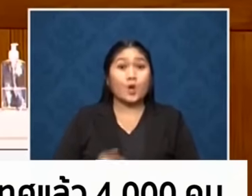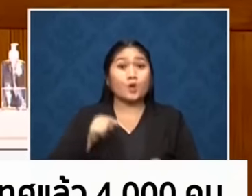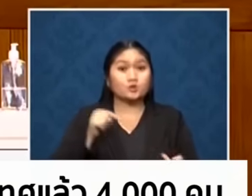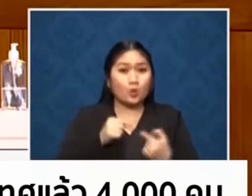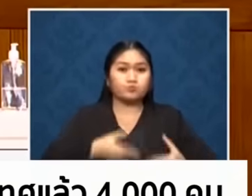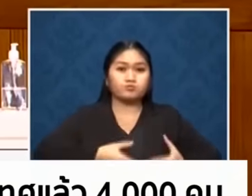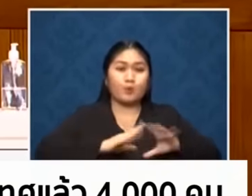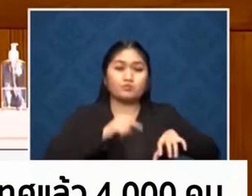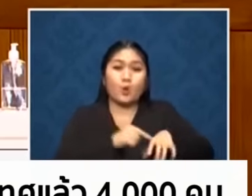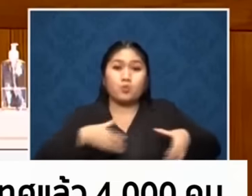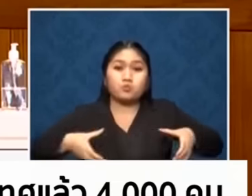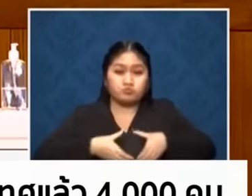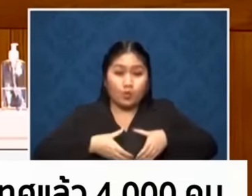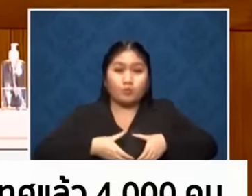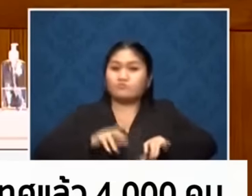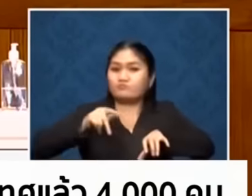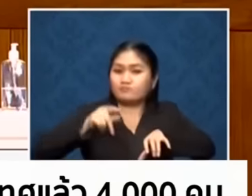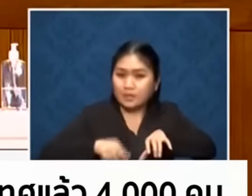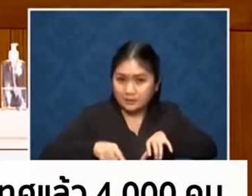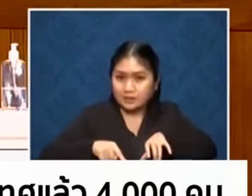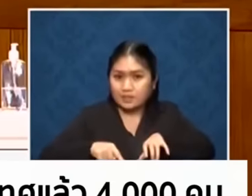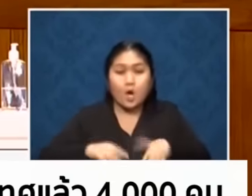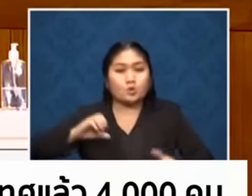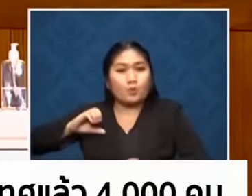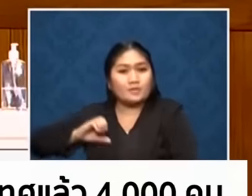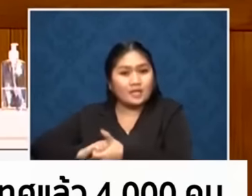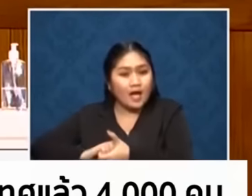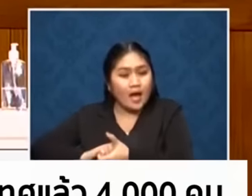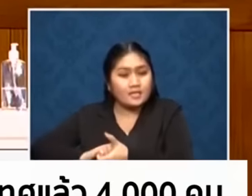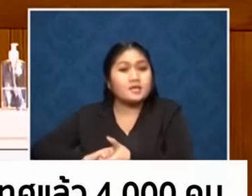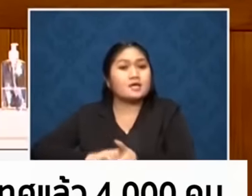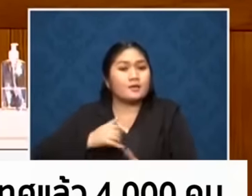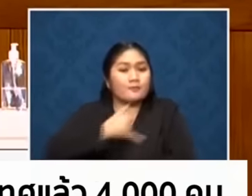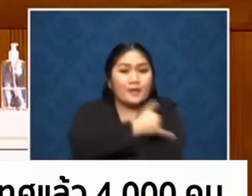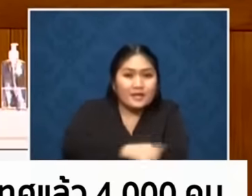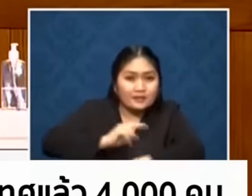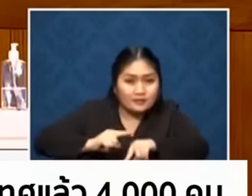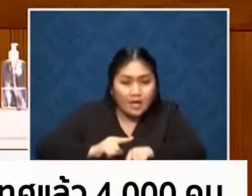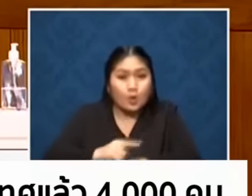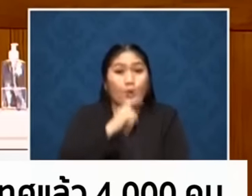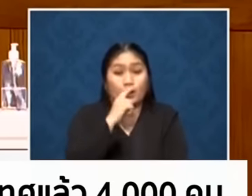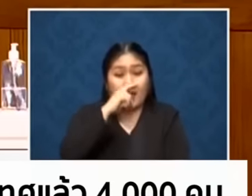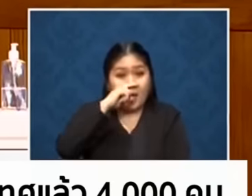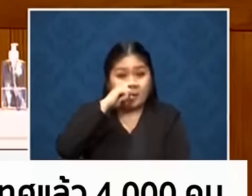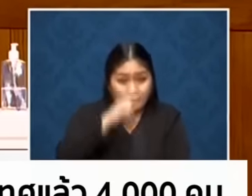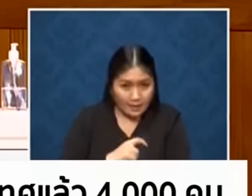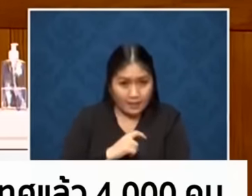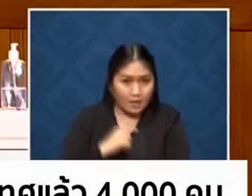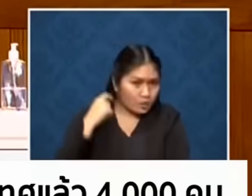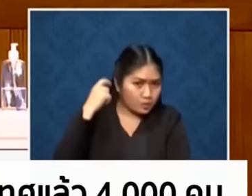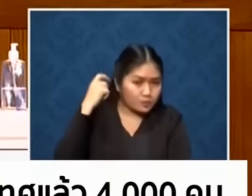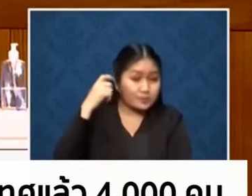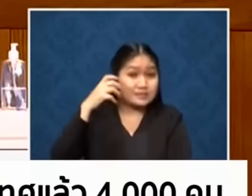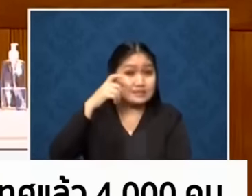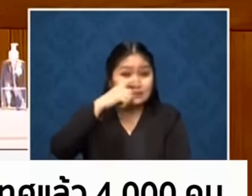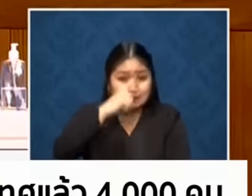ายกบอกว่าจะต้องตอบโจทย์ความต้องการที่พี่น้องคนไทยทุกคนรัฐบาลไม่ได้นิ่งนอนใจนะคะขอใช้คำว่าแผนซ้อน